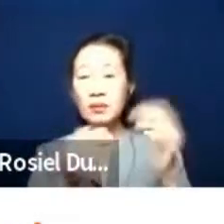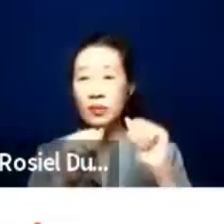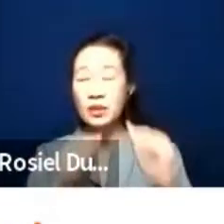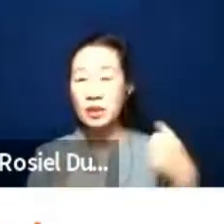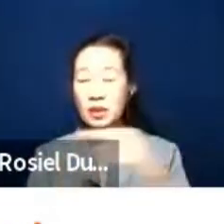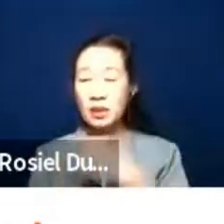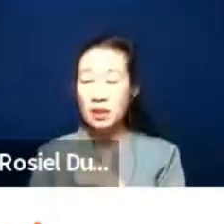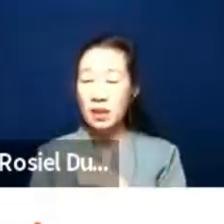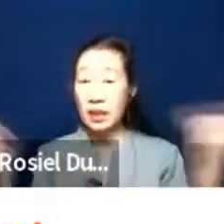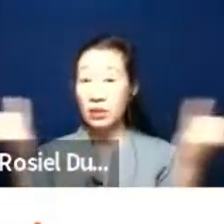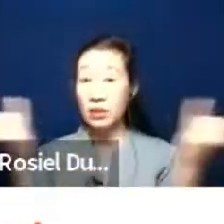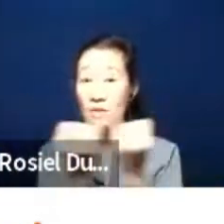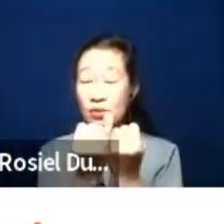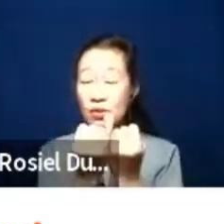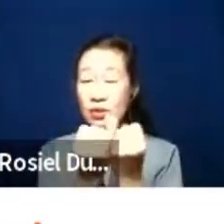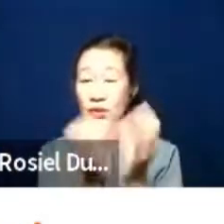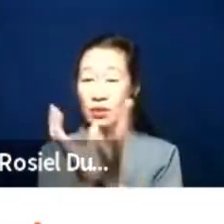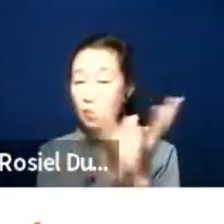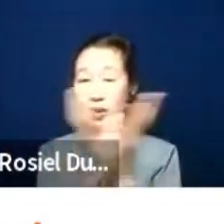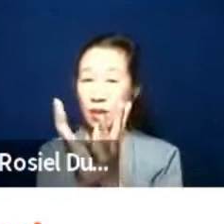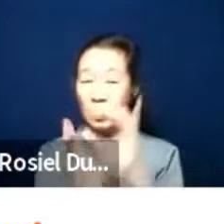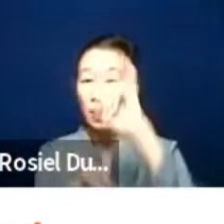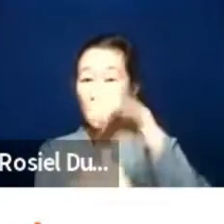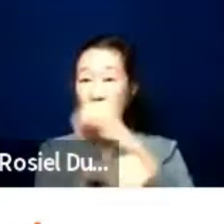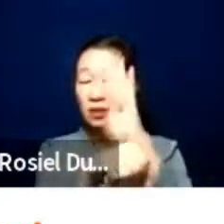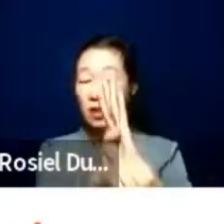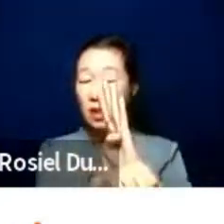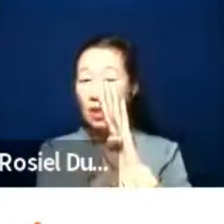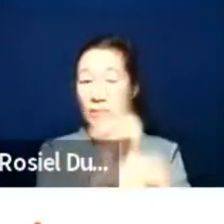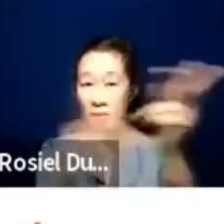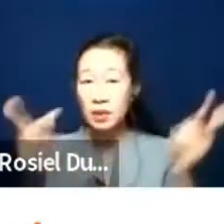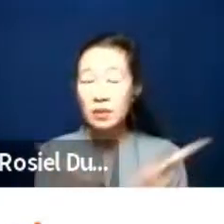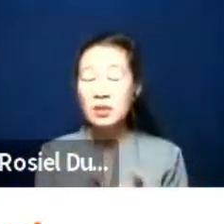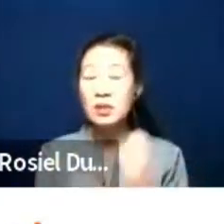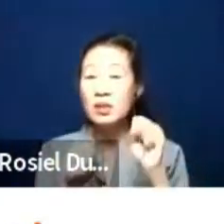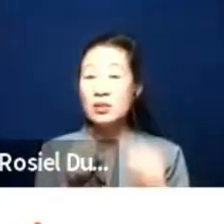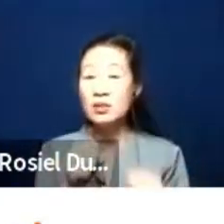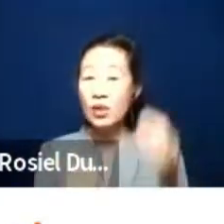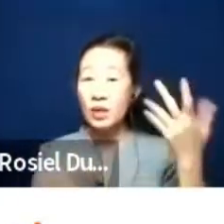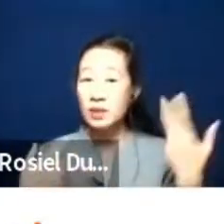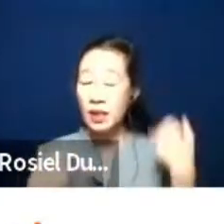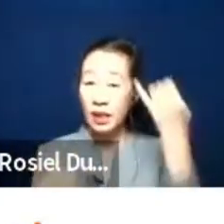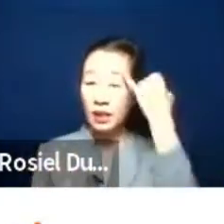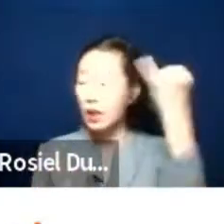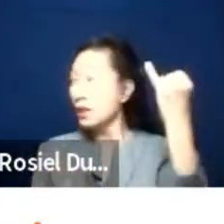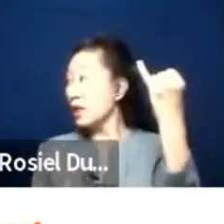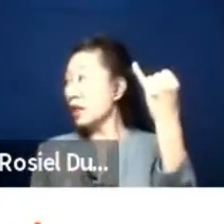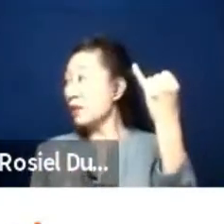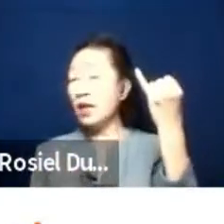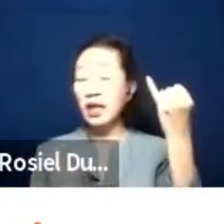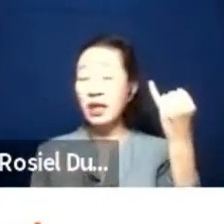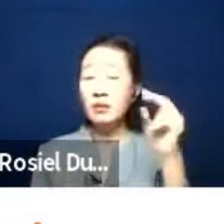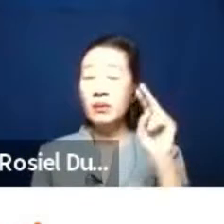natin introduce yung community job sites, no, para magkaroon lang sila ng idea kung ano ba yung mga kailangan